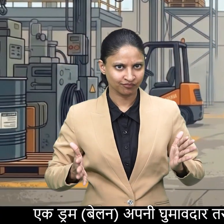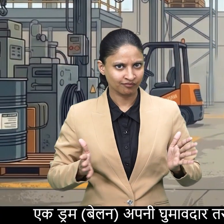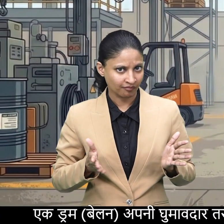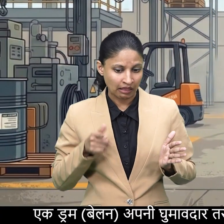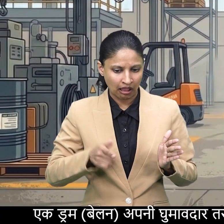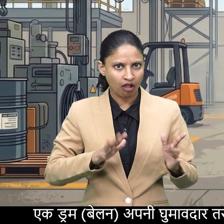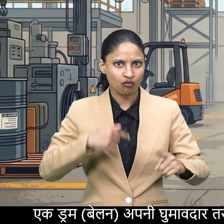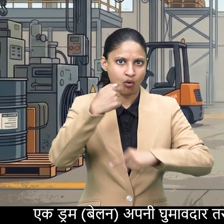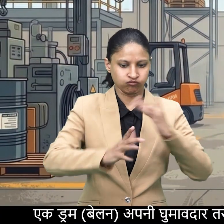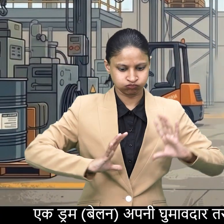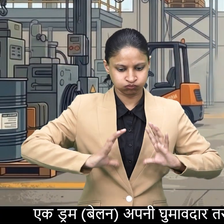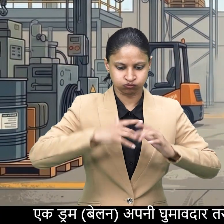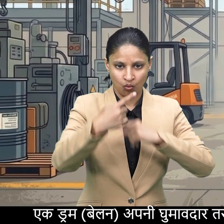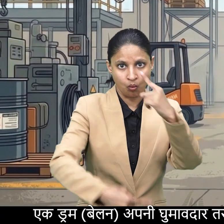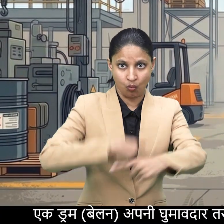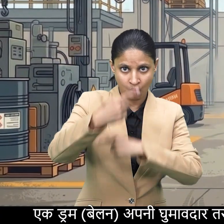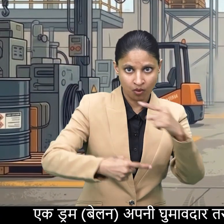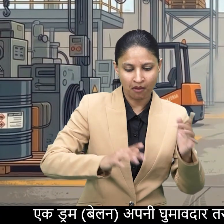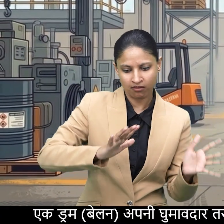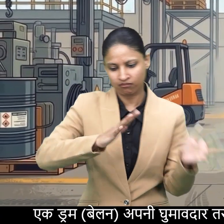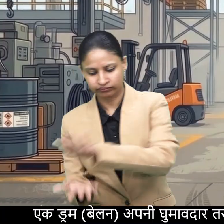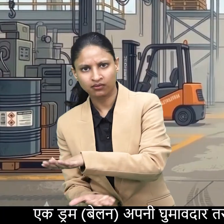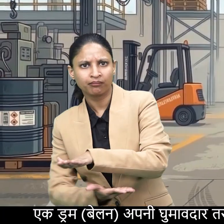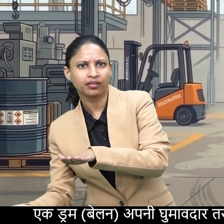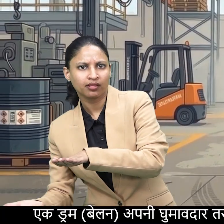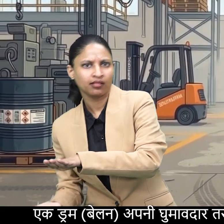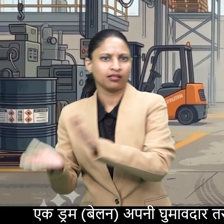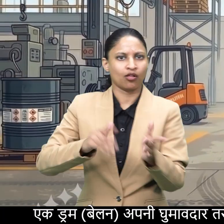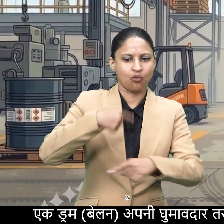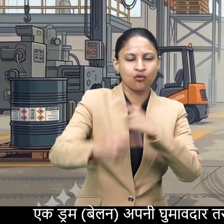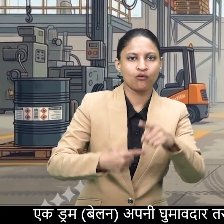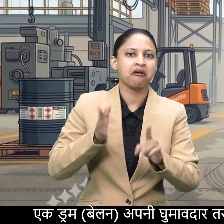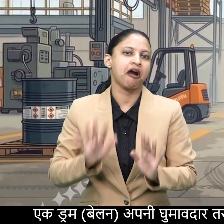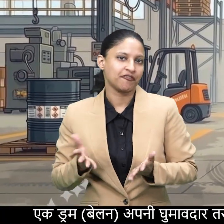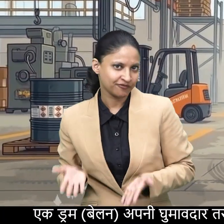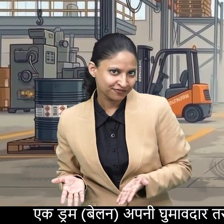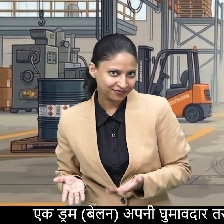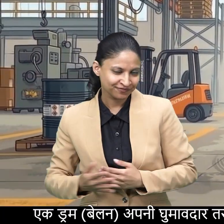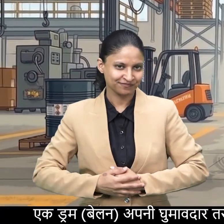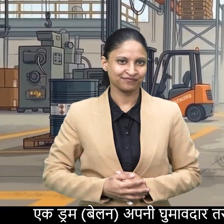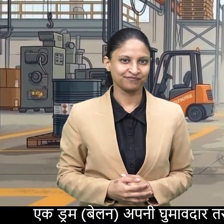एक ड्रम बेलन अपनी घुमावदार तरफ लुढ़कता है, लेकिन अपने सपाट सिरों पर सरकता है।